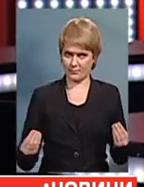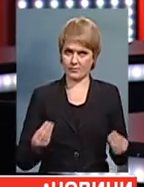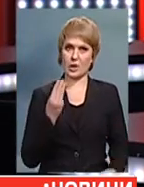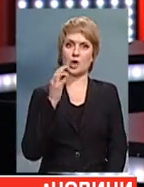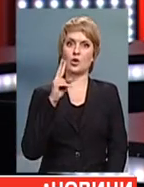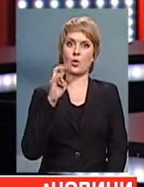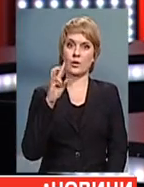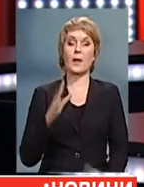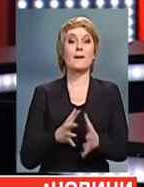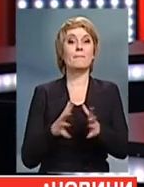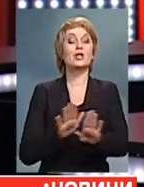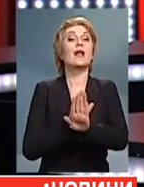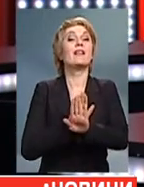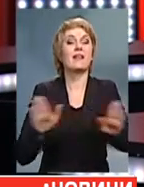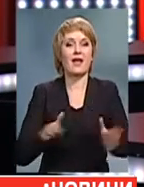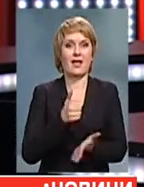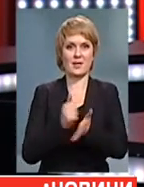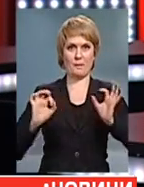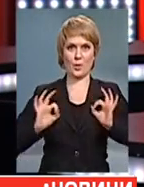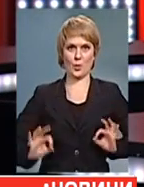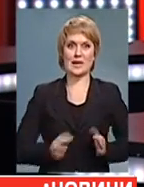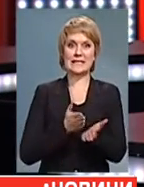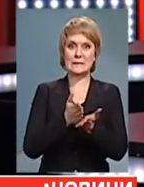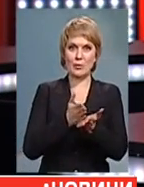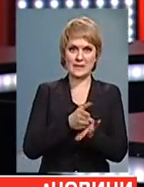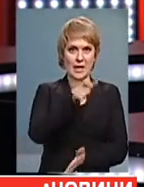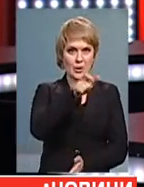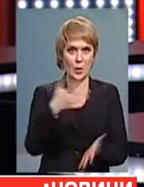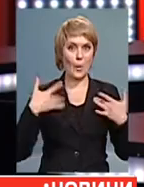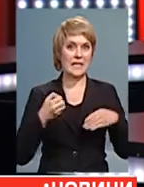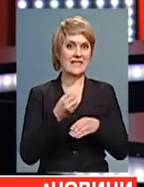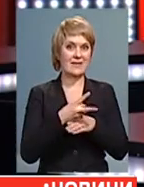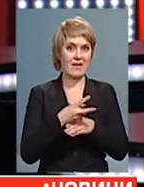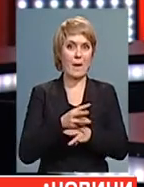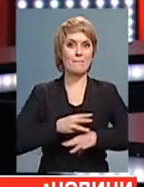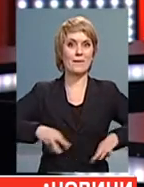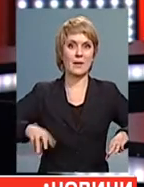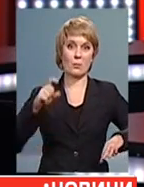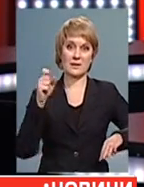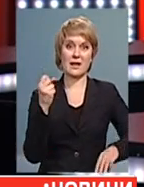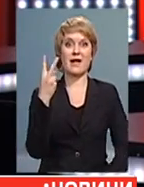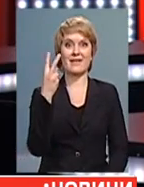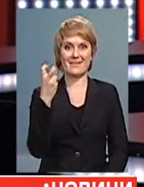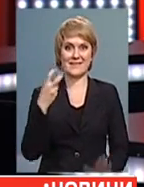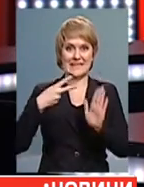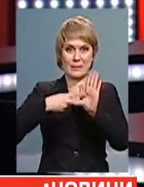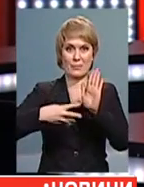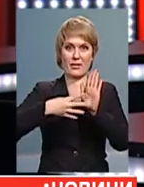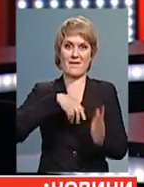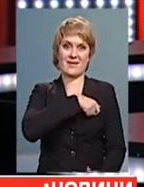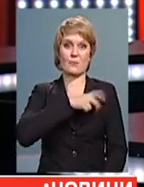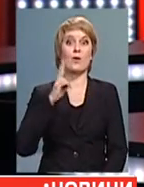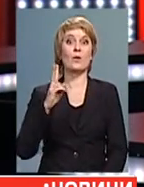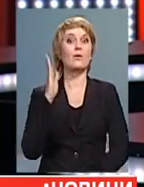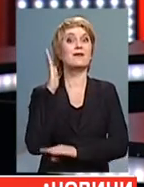Віктор Шокін більше не генпрокурор. З посади його звільнив парламент за 289 нардепів. Хто підтримав